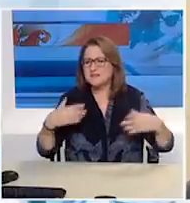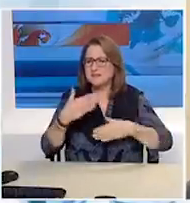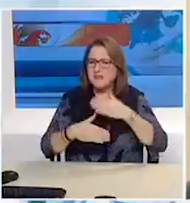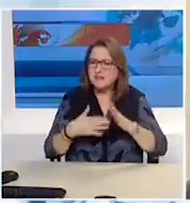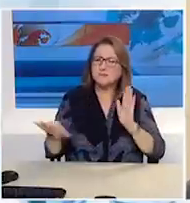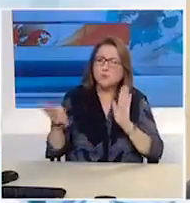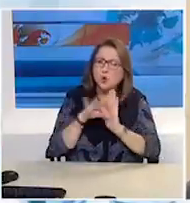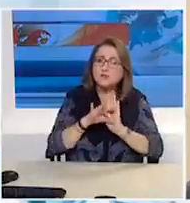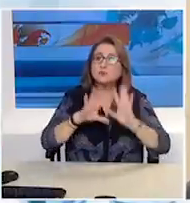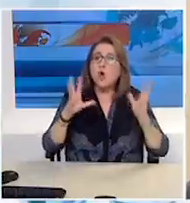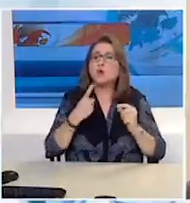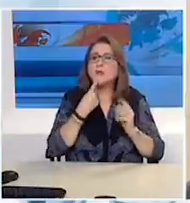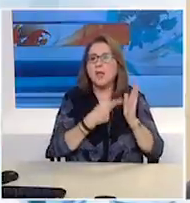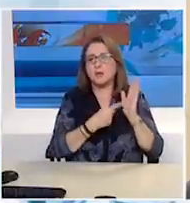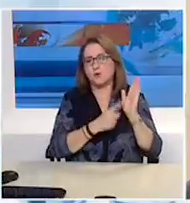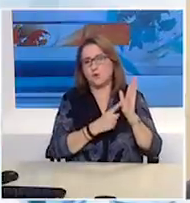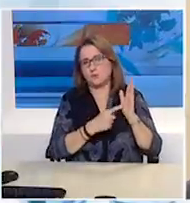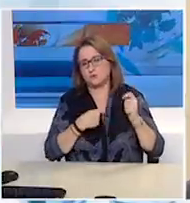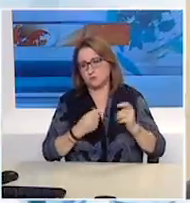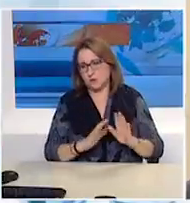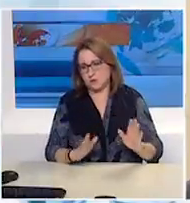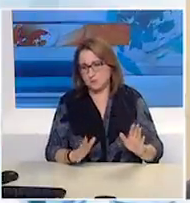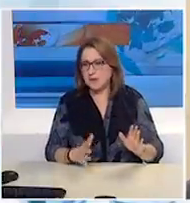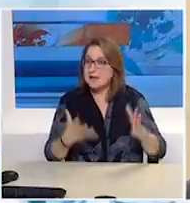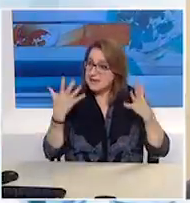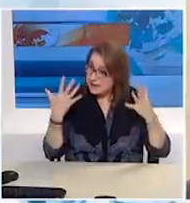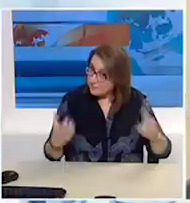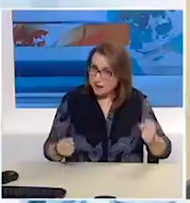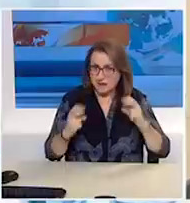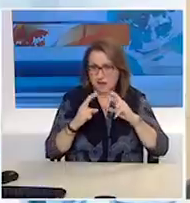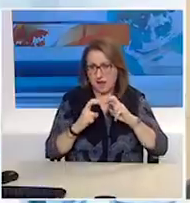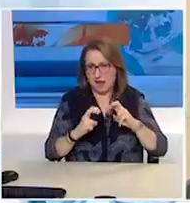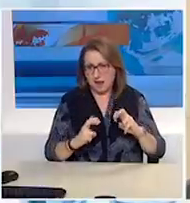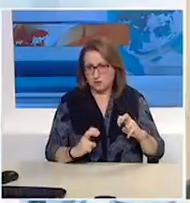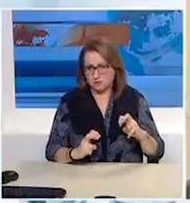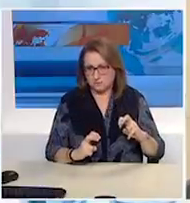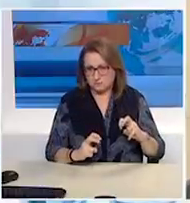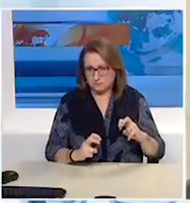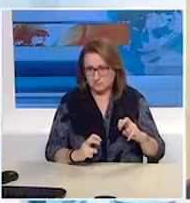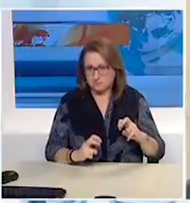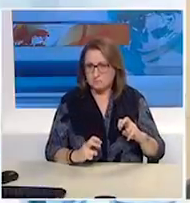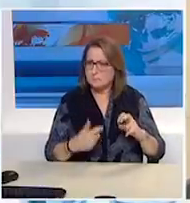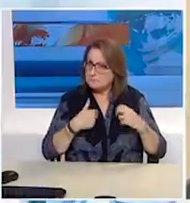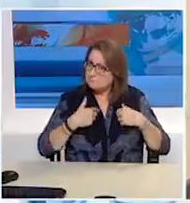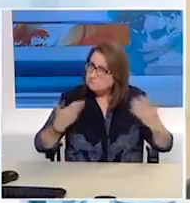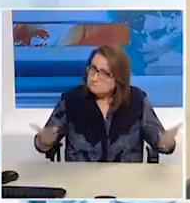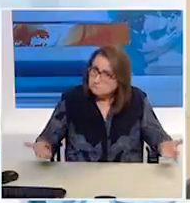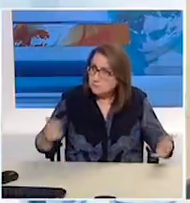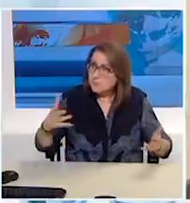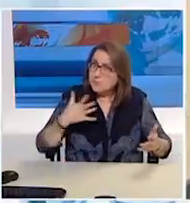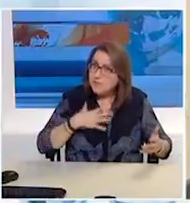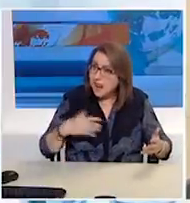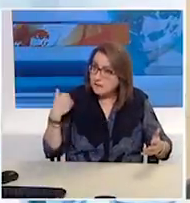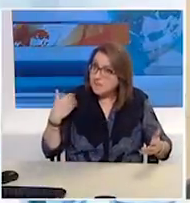Από εκεί και πέρα, υπάρχει ο κοινοβουλευτικός έλεγχος. Έχουμε πει ότι είμαστε ανοιχτοί σε κάθε έλεγχο να παρουσιάσουμε οποιαδήποτε